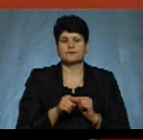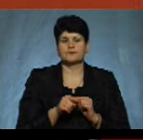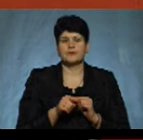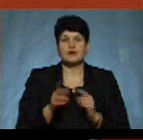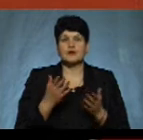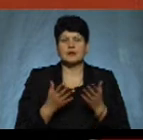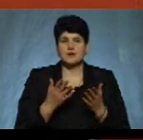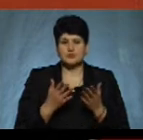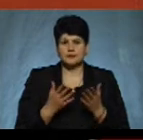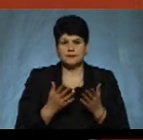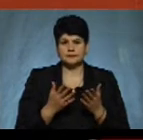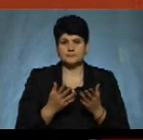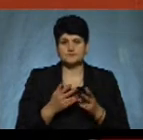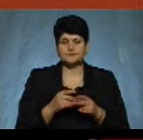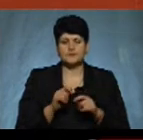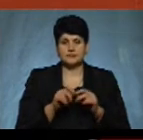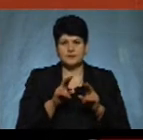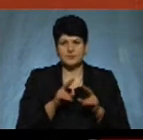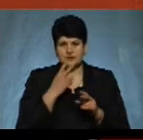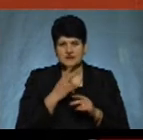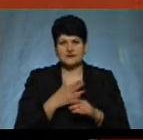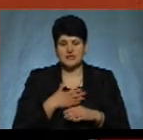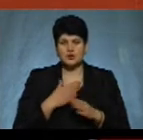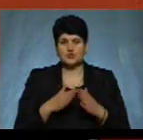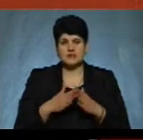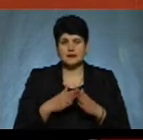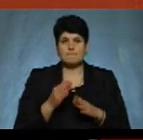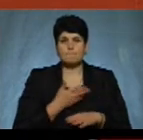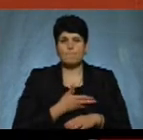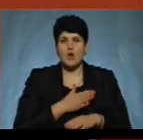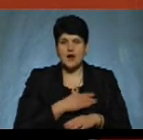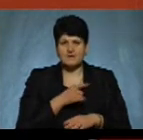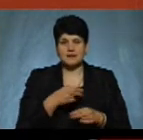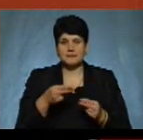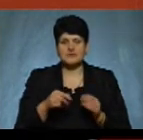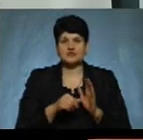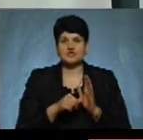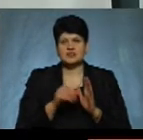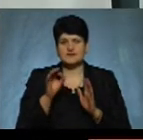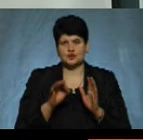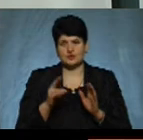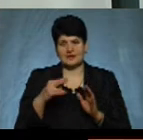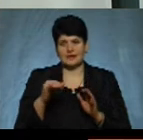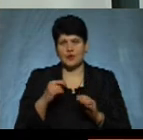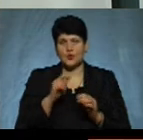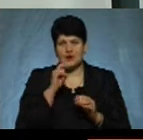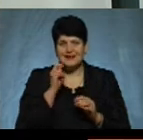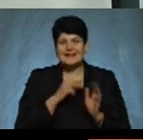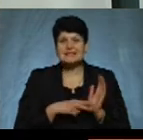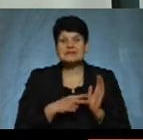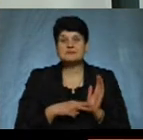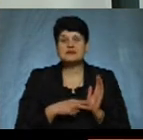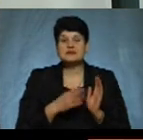аналізувати наших сусідів поляків, то вони за рік підписали тільки 6% декларацій. Україна 70%, і я рахую, що